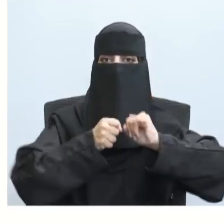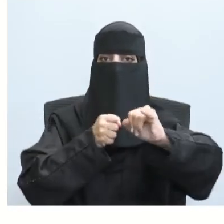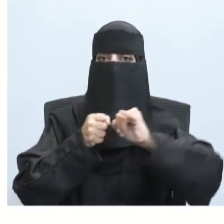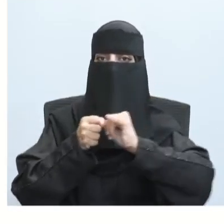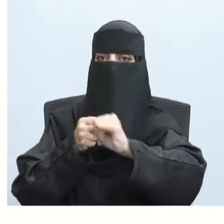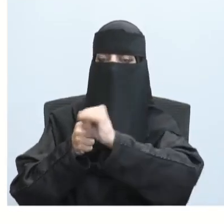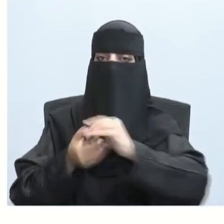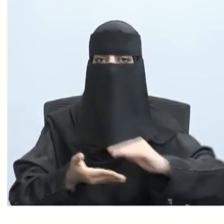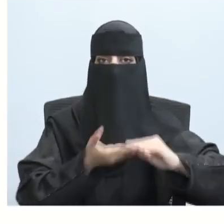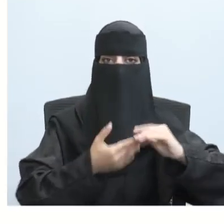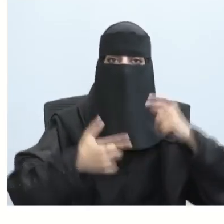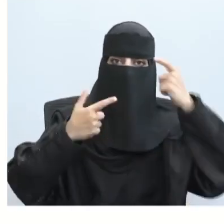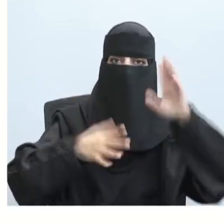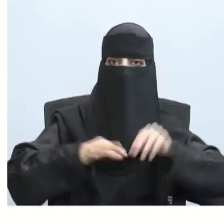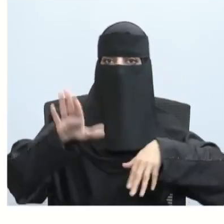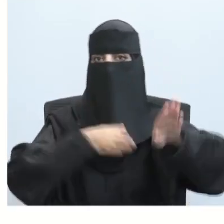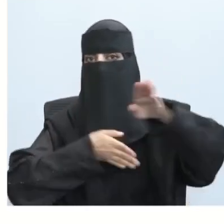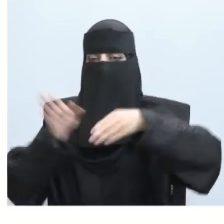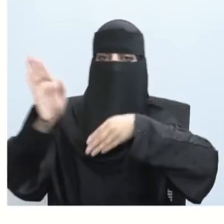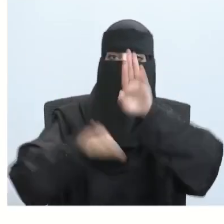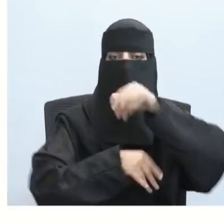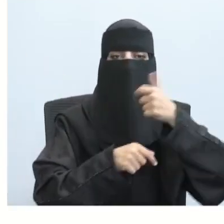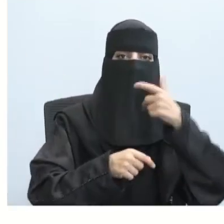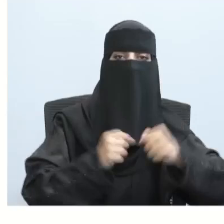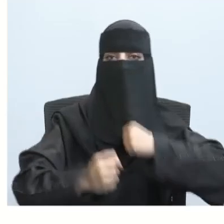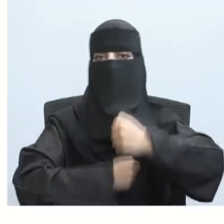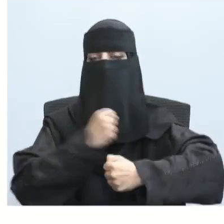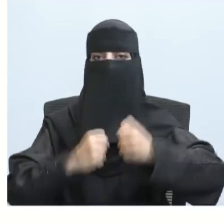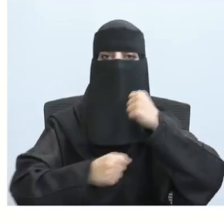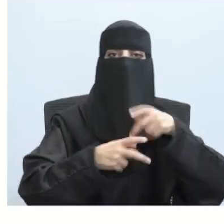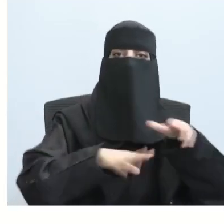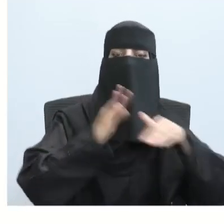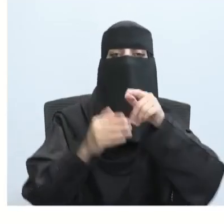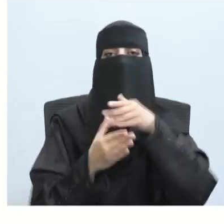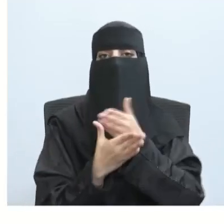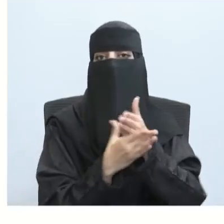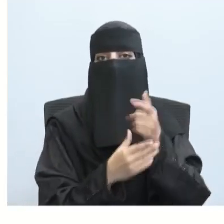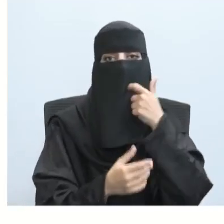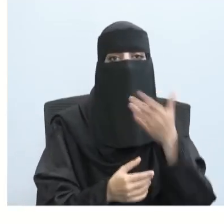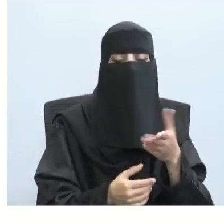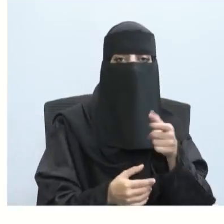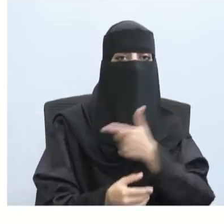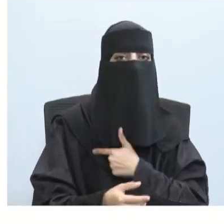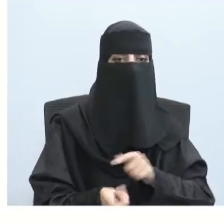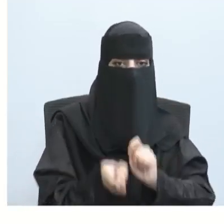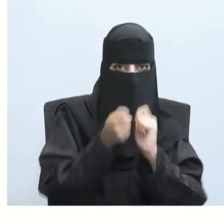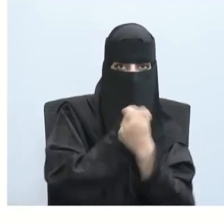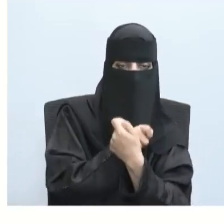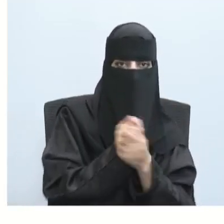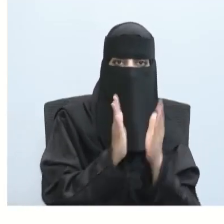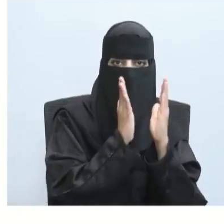ساعدتها على حريه الحركه وبالتالي تحولت الى هذه الحاله والتي نسميها